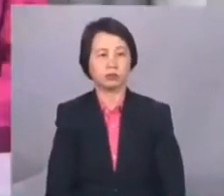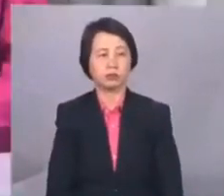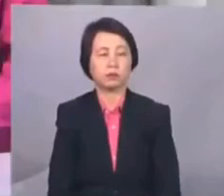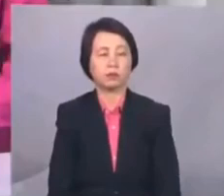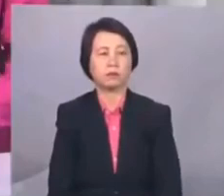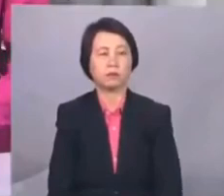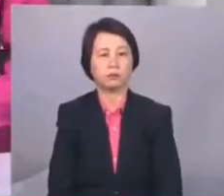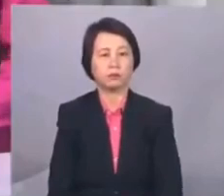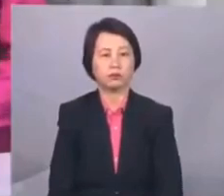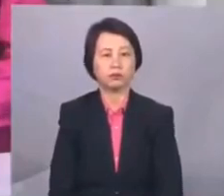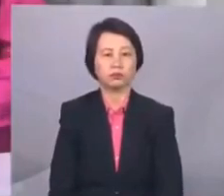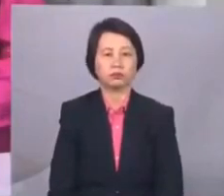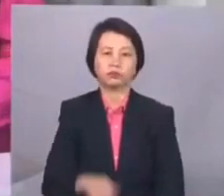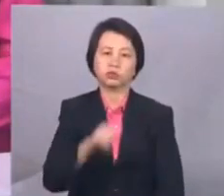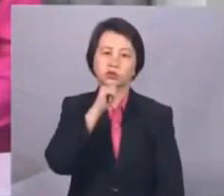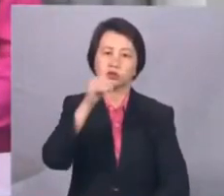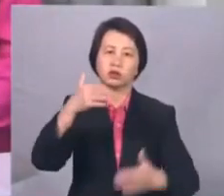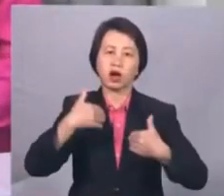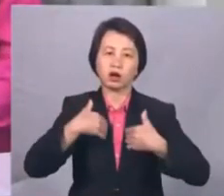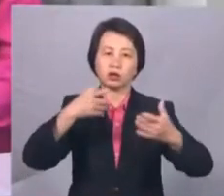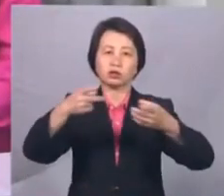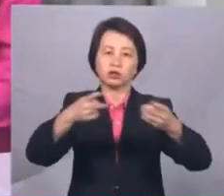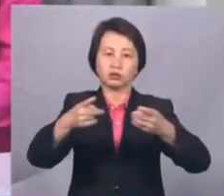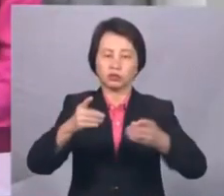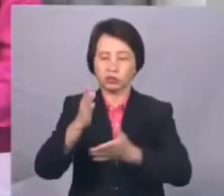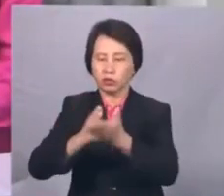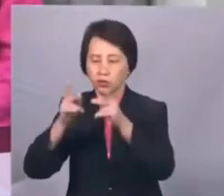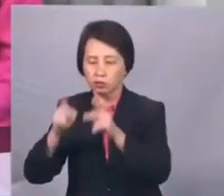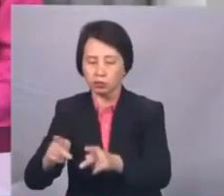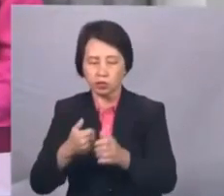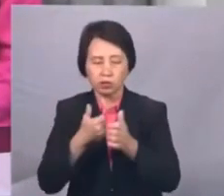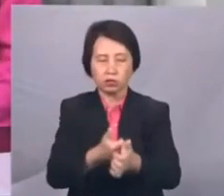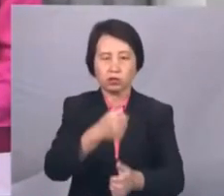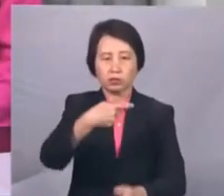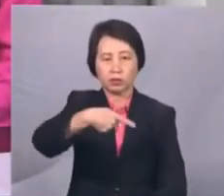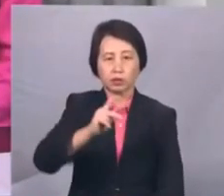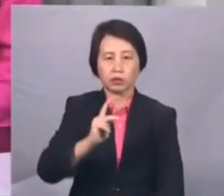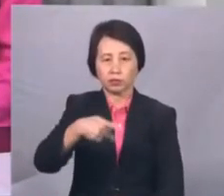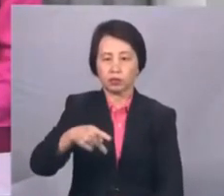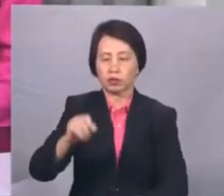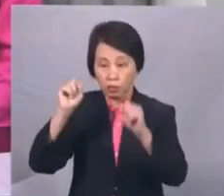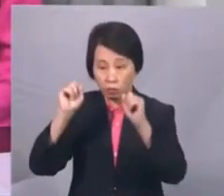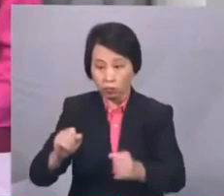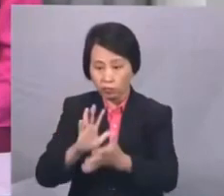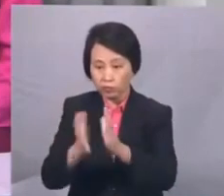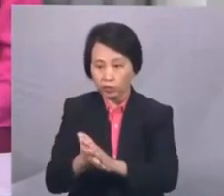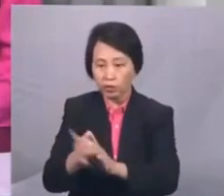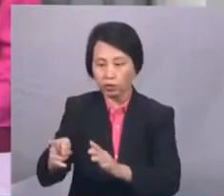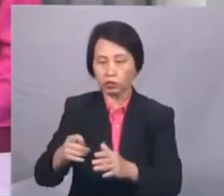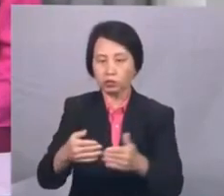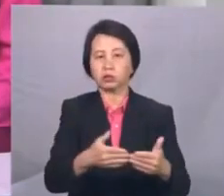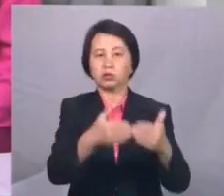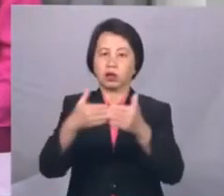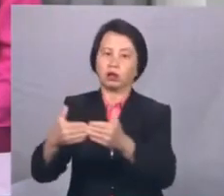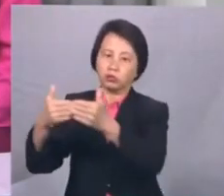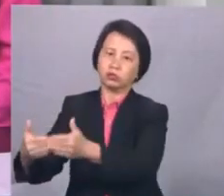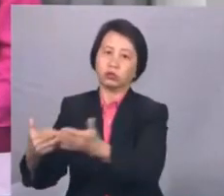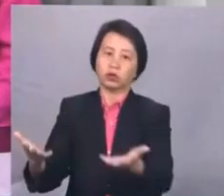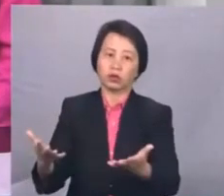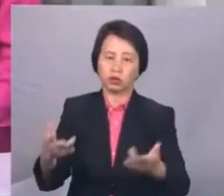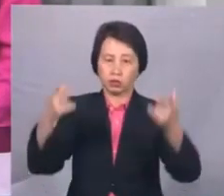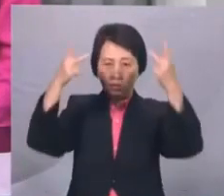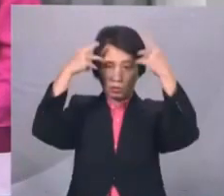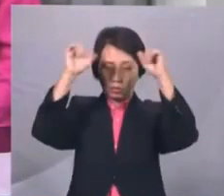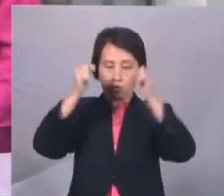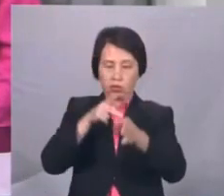Hai kurangnya disiplin setengah pihak mengikuti perintah kawanan pergerakan TKP boleh menyebabkan ia dilanjutkan kg dan